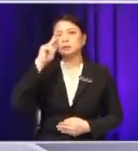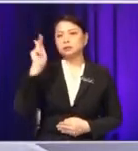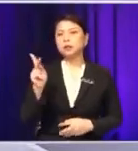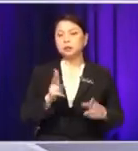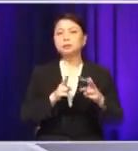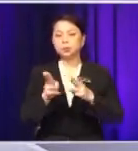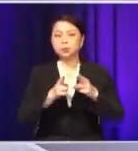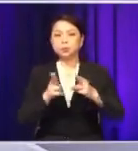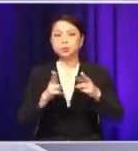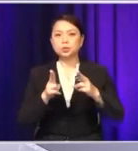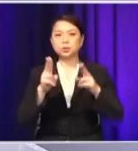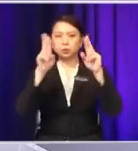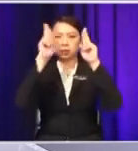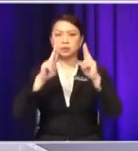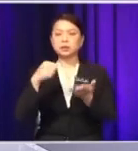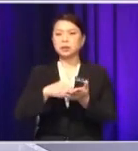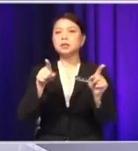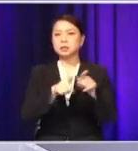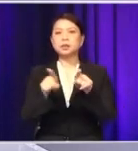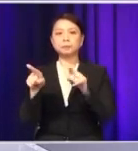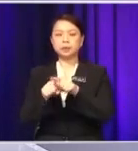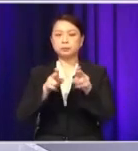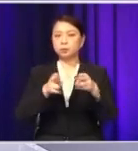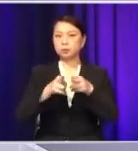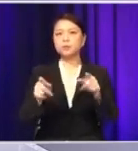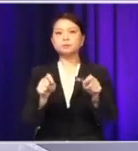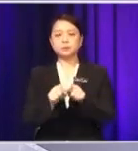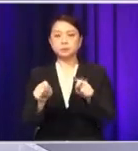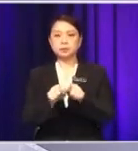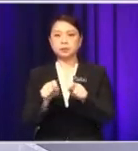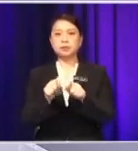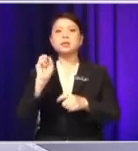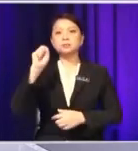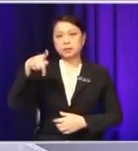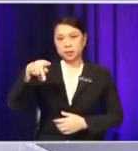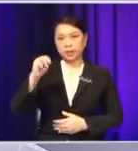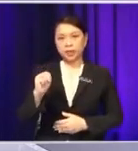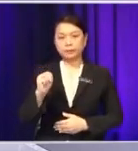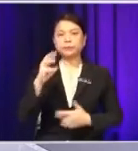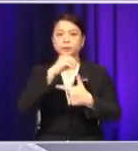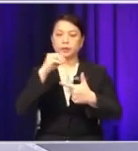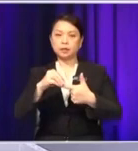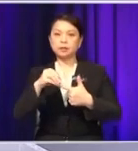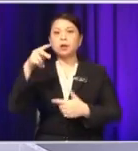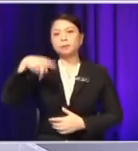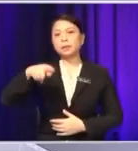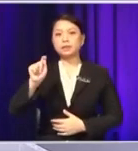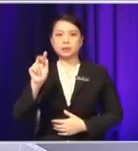akhir akademik ni, ujian akhir akademik, sama pengurusannya seperti CJ Pelajaran Malaysia dan juga PT3?